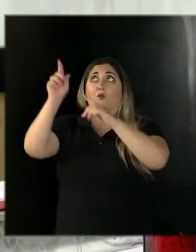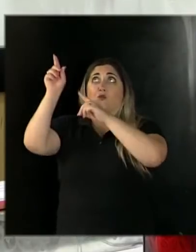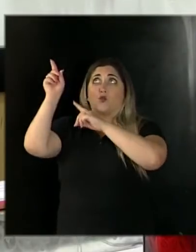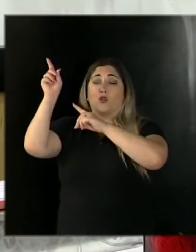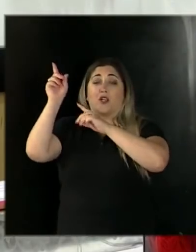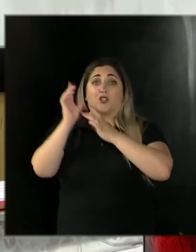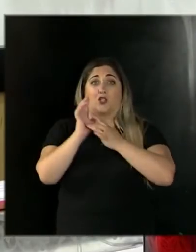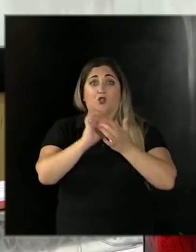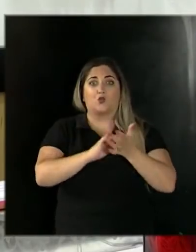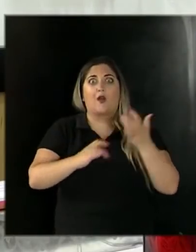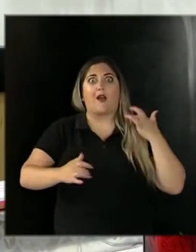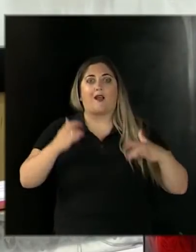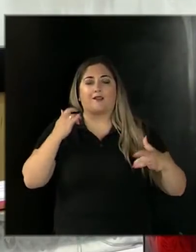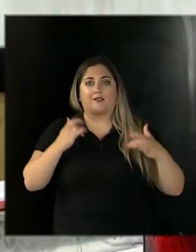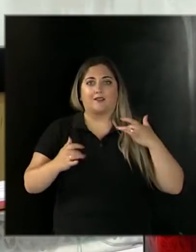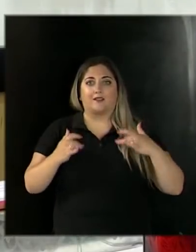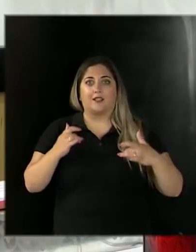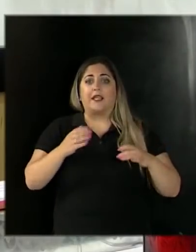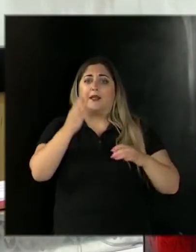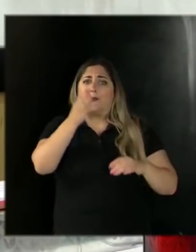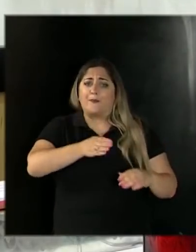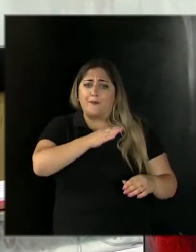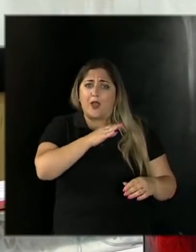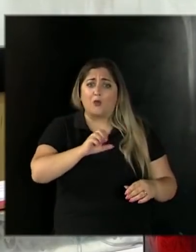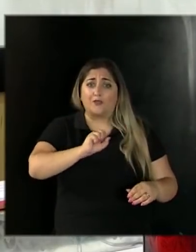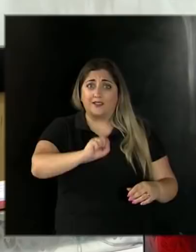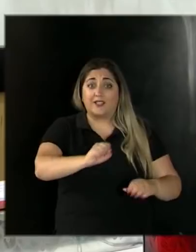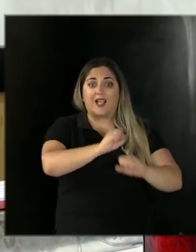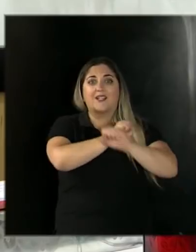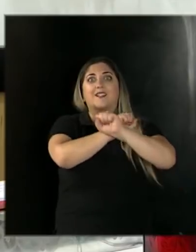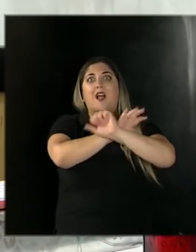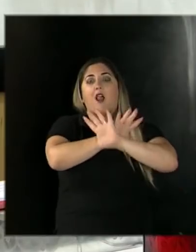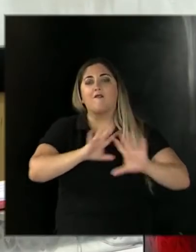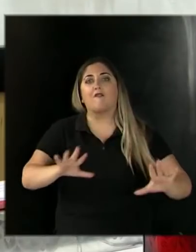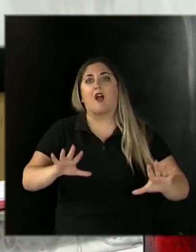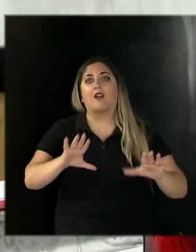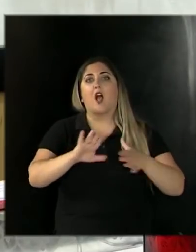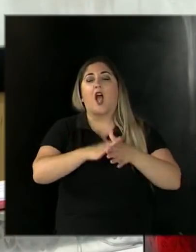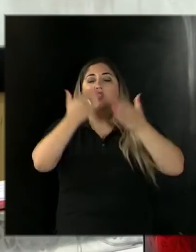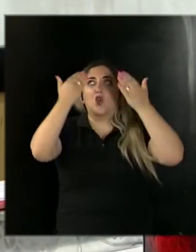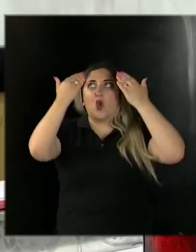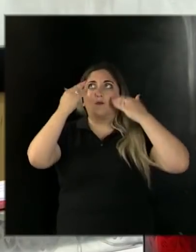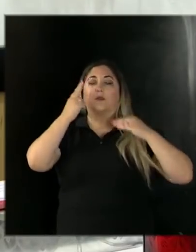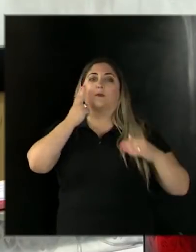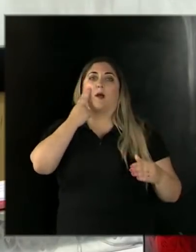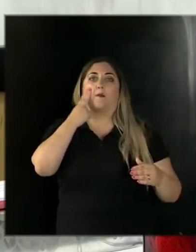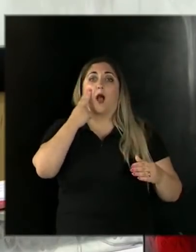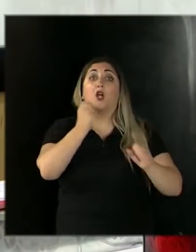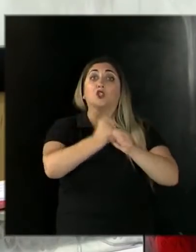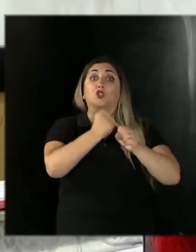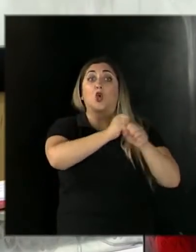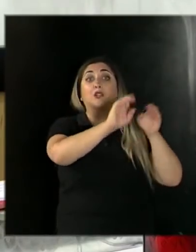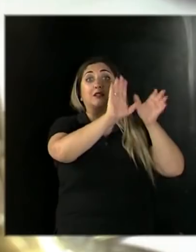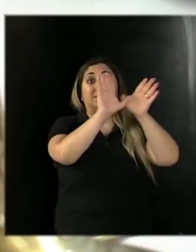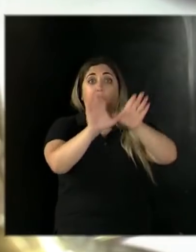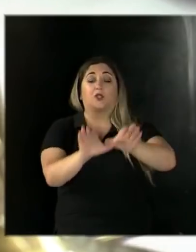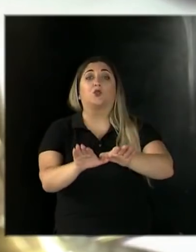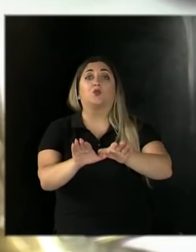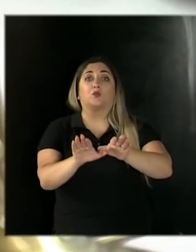Kristu binalla l-ħaj, bil-mewt tiegħek kif rid minnek il-Missier u bil-ħidma tal-Ispirtu